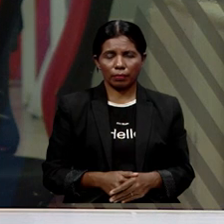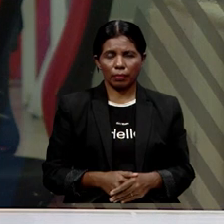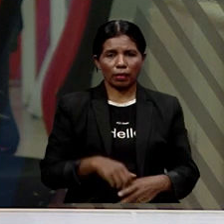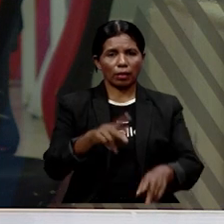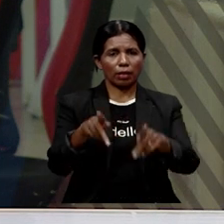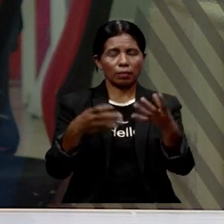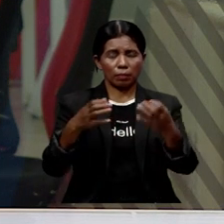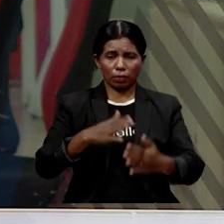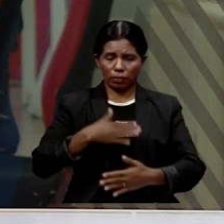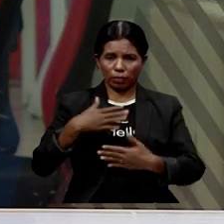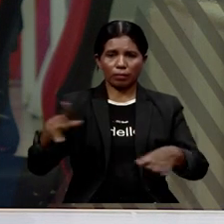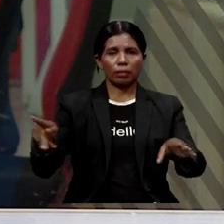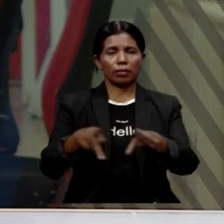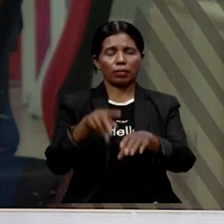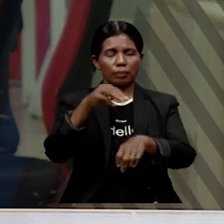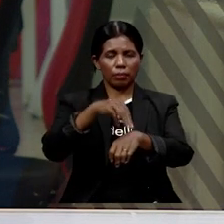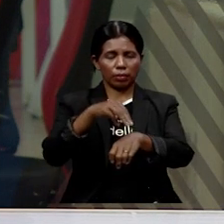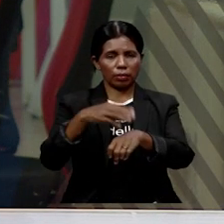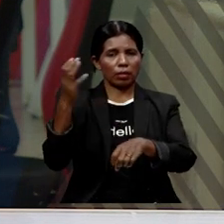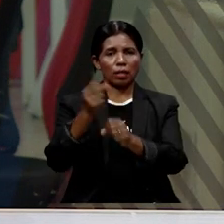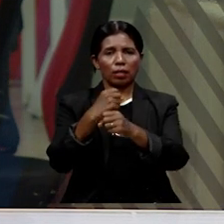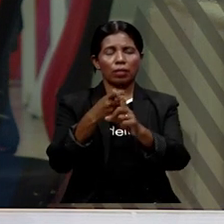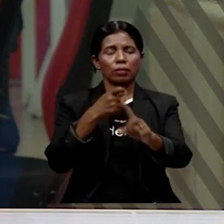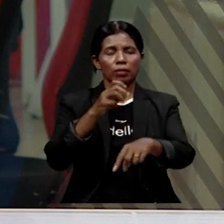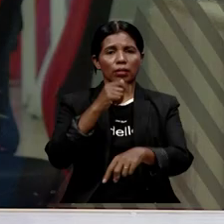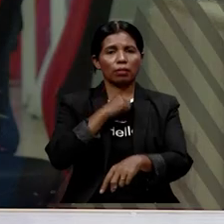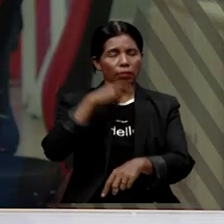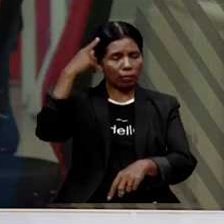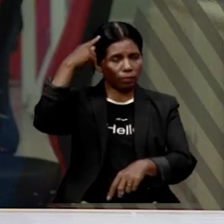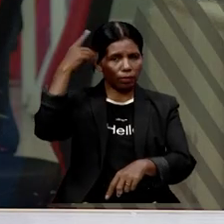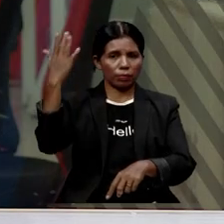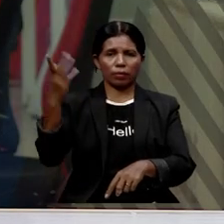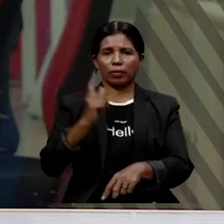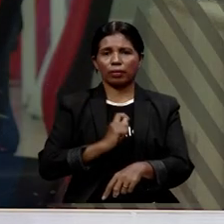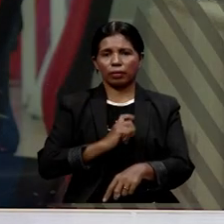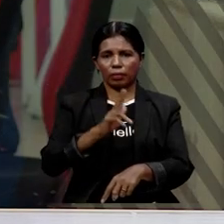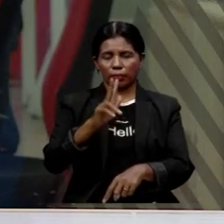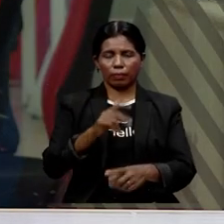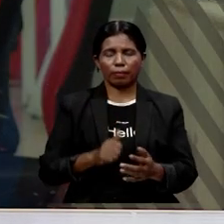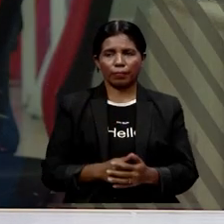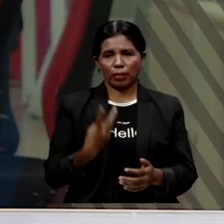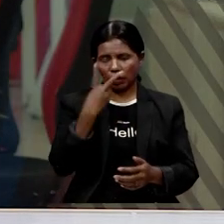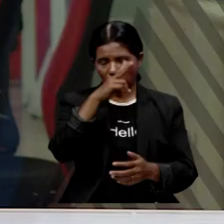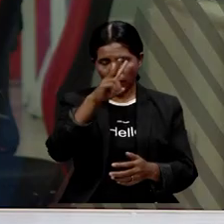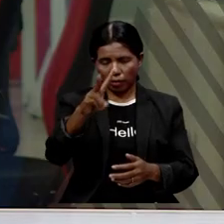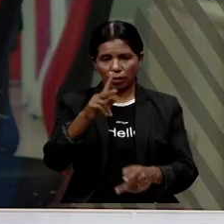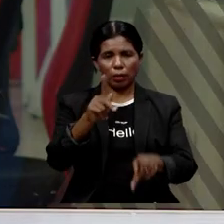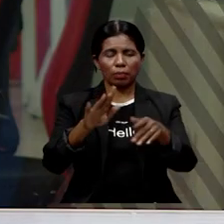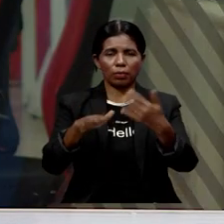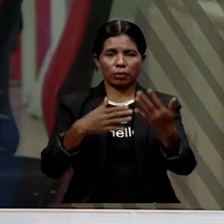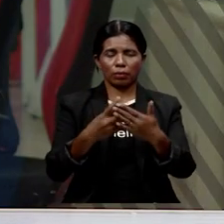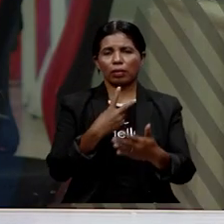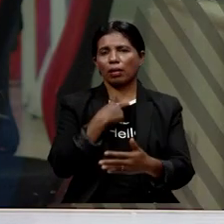Peregrinos será contente participa missa solene em bem presidido se Papa Francisco e a Tacitolo. Tu irmã te acompanha peregrinos será